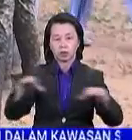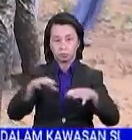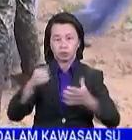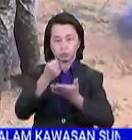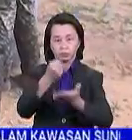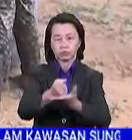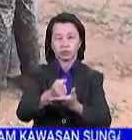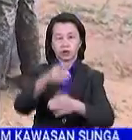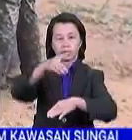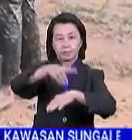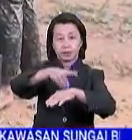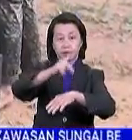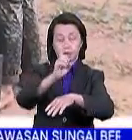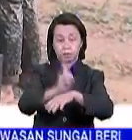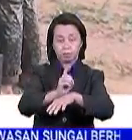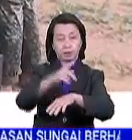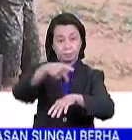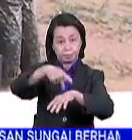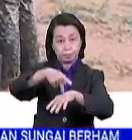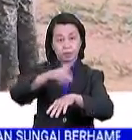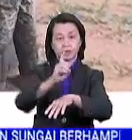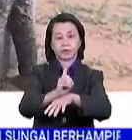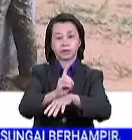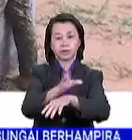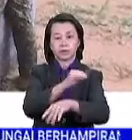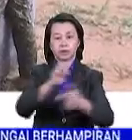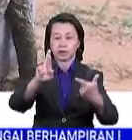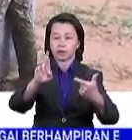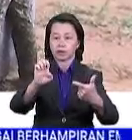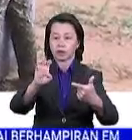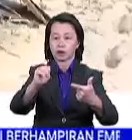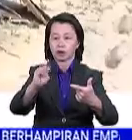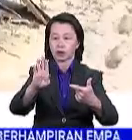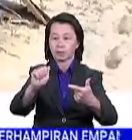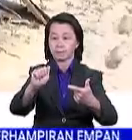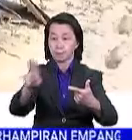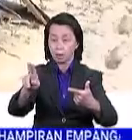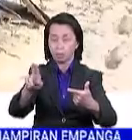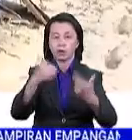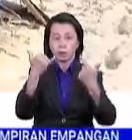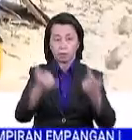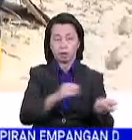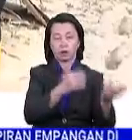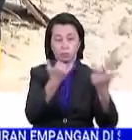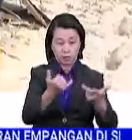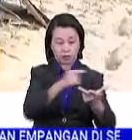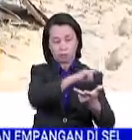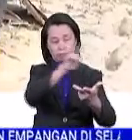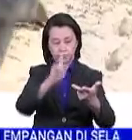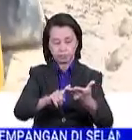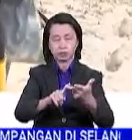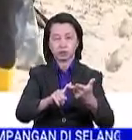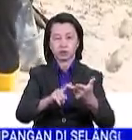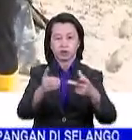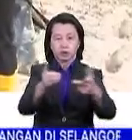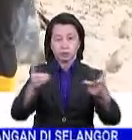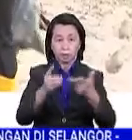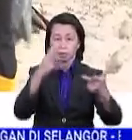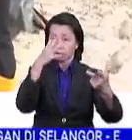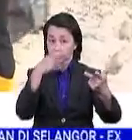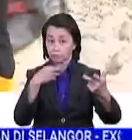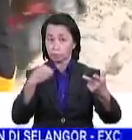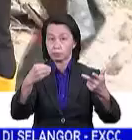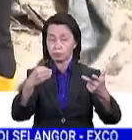hedipo diksen dan juga di rembau hari ini kita gerak kain Va di daerah